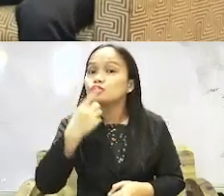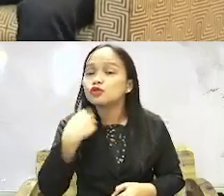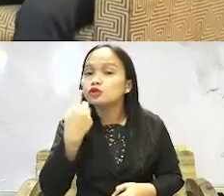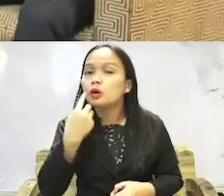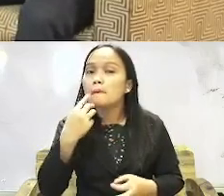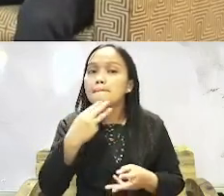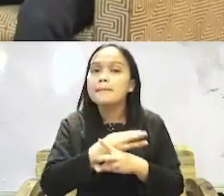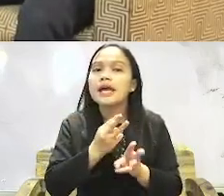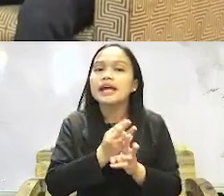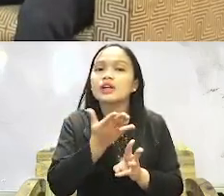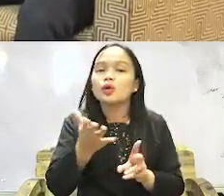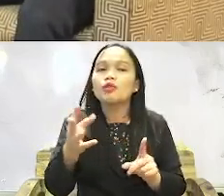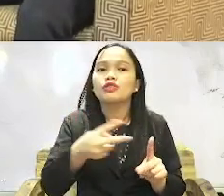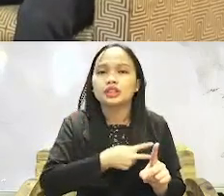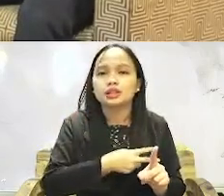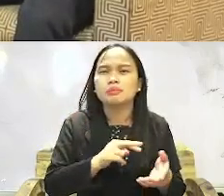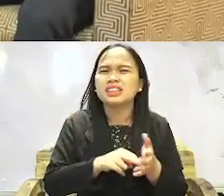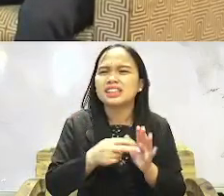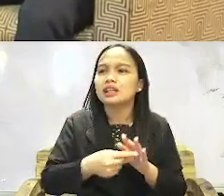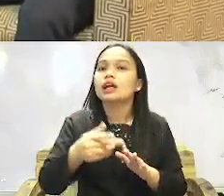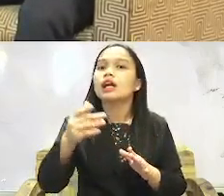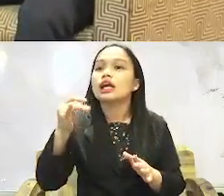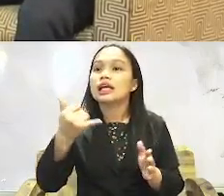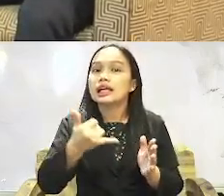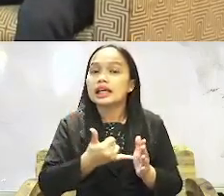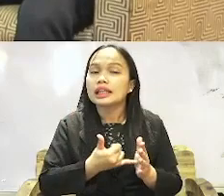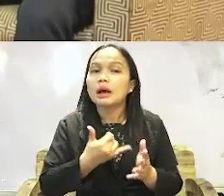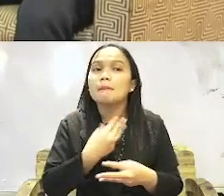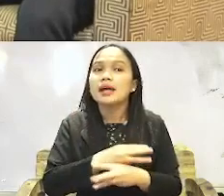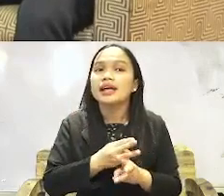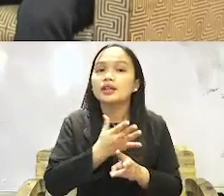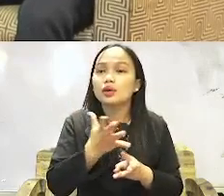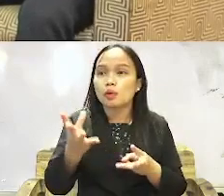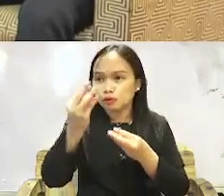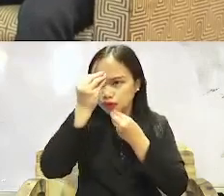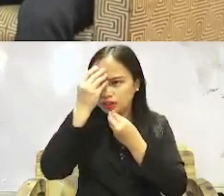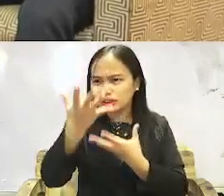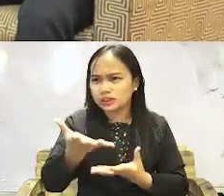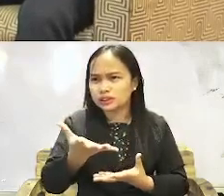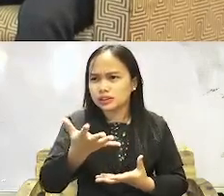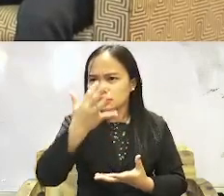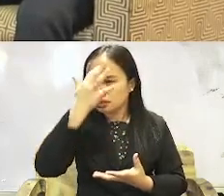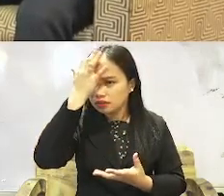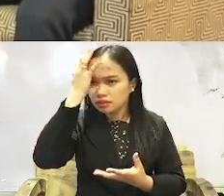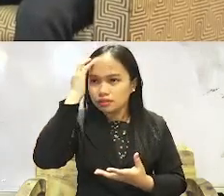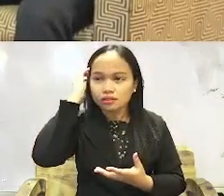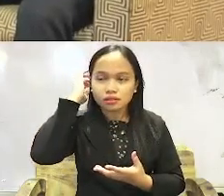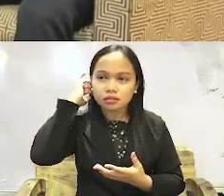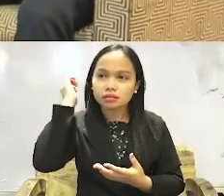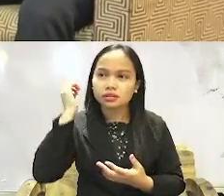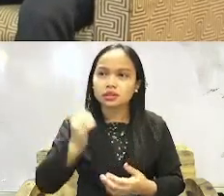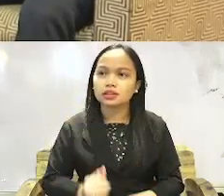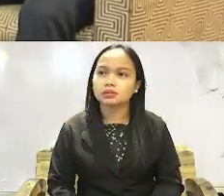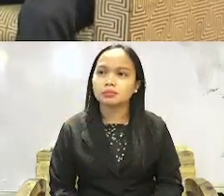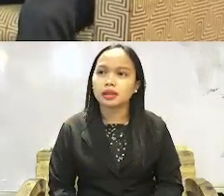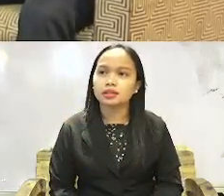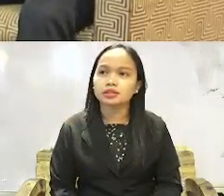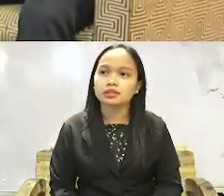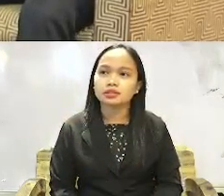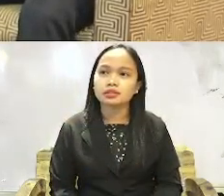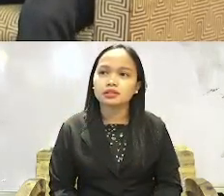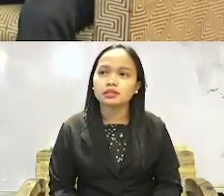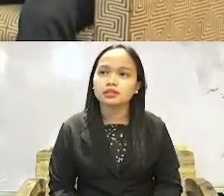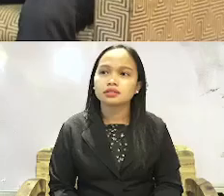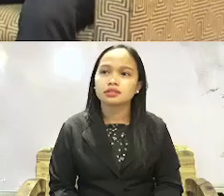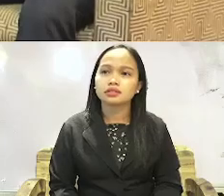Ibig sabihin nun, napapasunod ka noong, tama ba yung word ko, victimizer? May ganun bang word? Tama ba yun? Yung ba